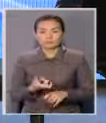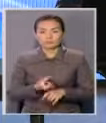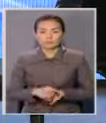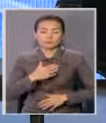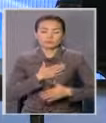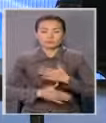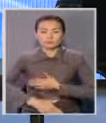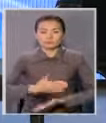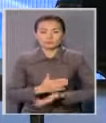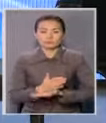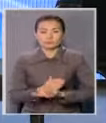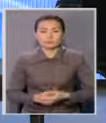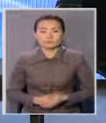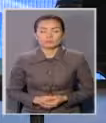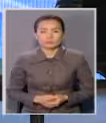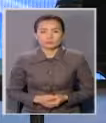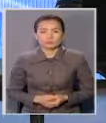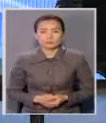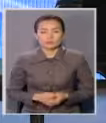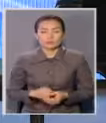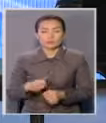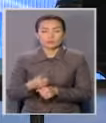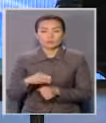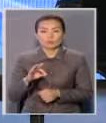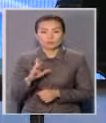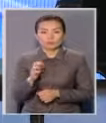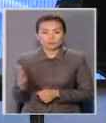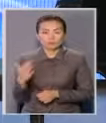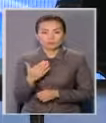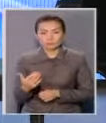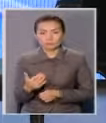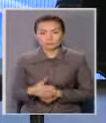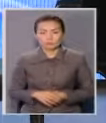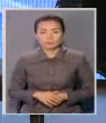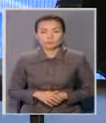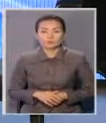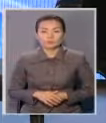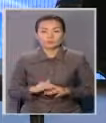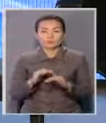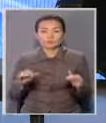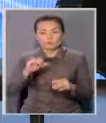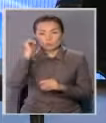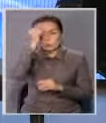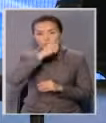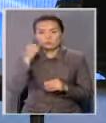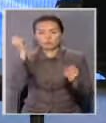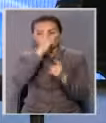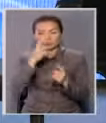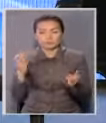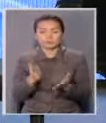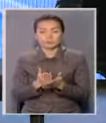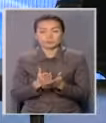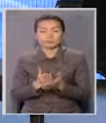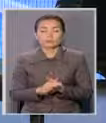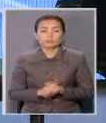ризамыз. Биылғы жыл енді елбасы Қасым-Жомарт Тоқаев Кемелұлы балалар жылы деп хабарлады ғой.